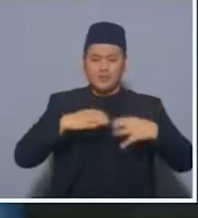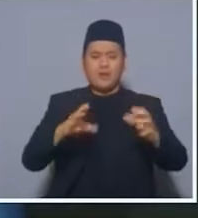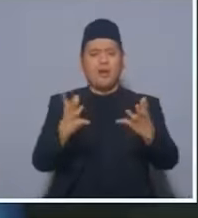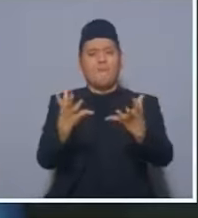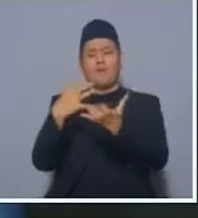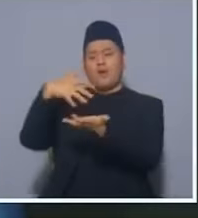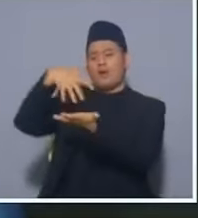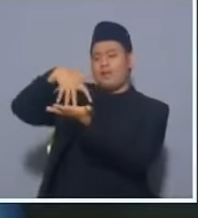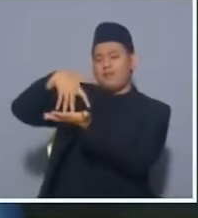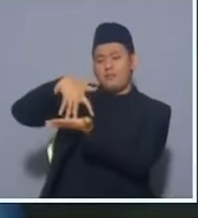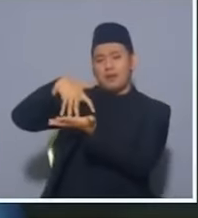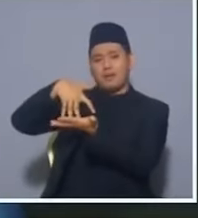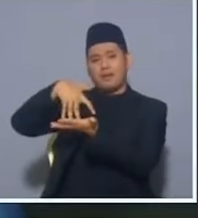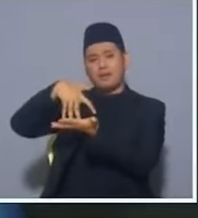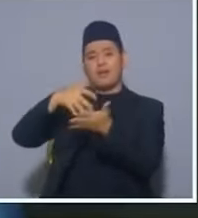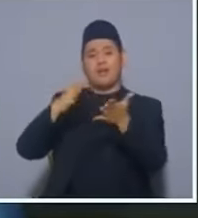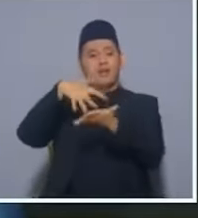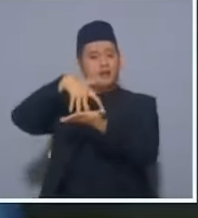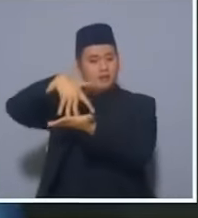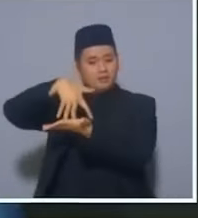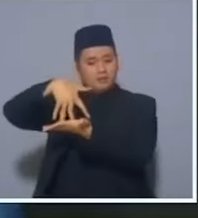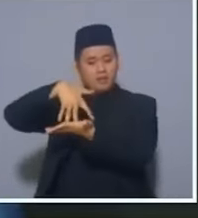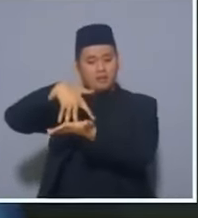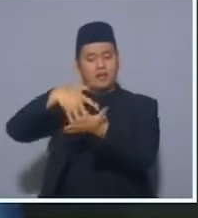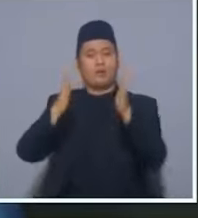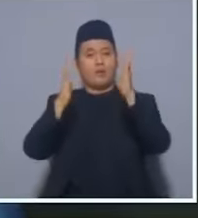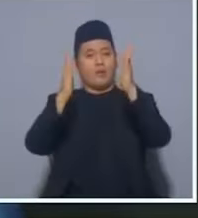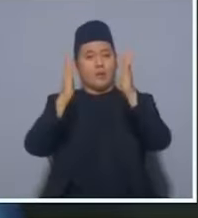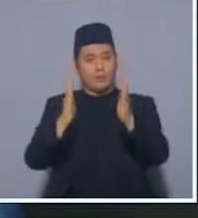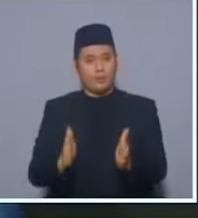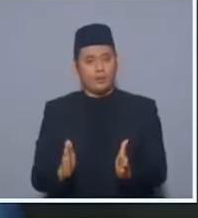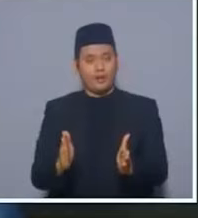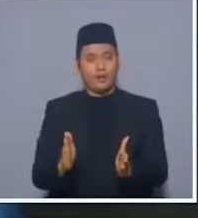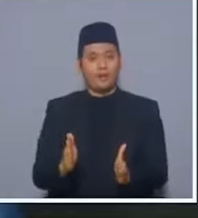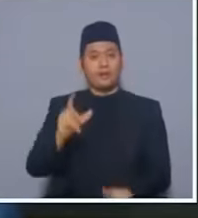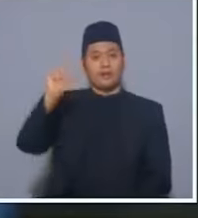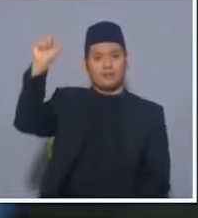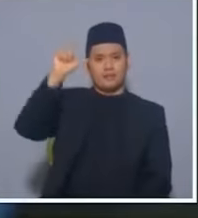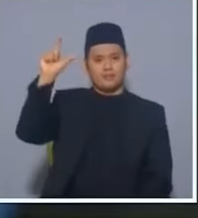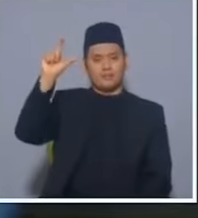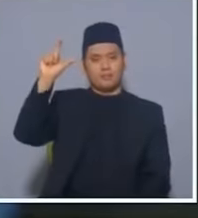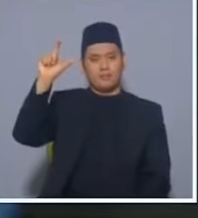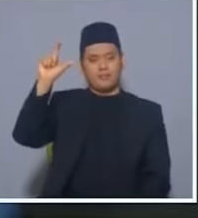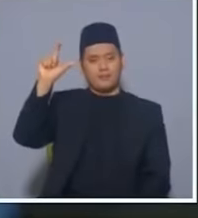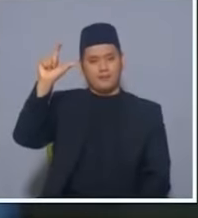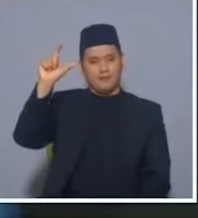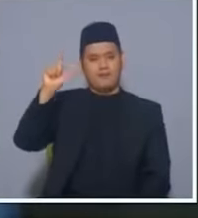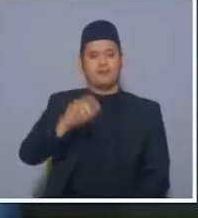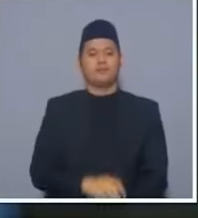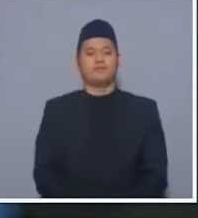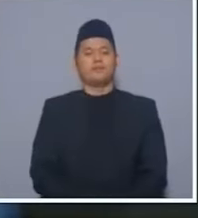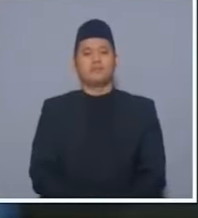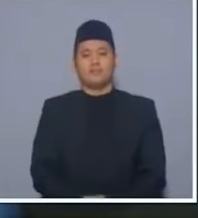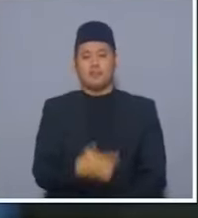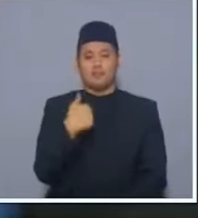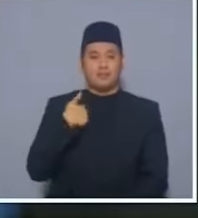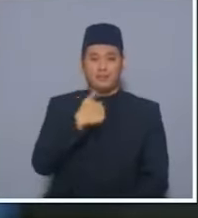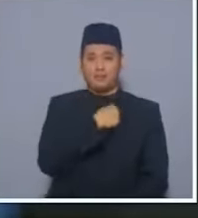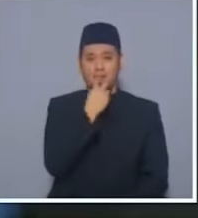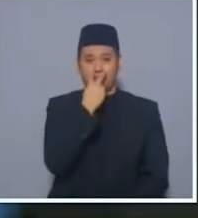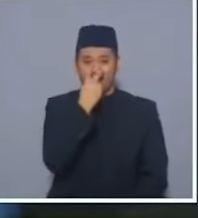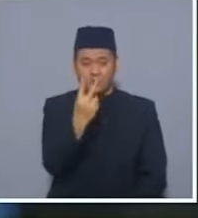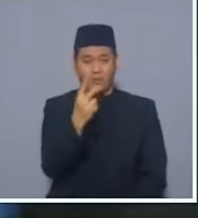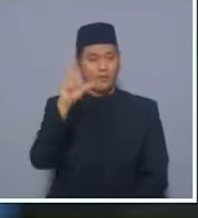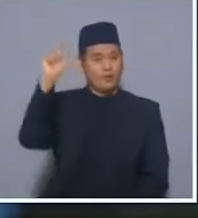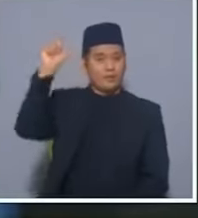umat Islam. Okey? Sesuatu yang unik tentang agama kita ini, dia adalah bersandarkan kepada